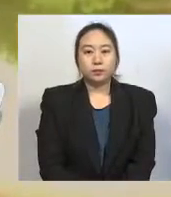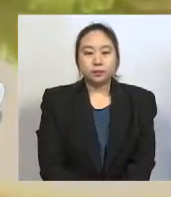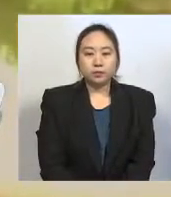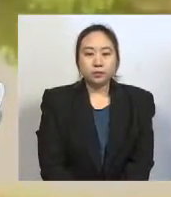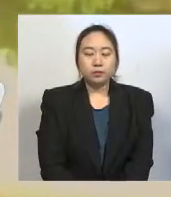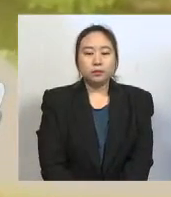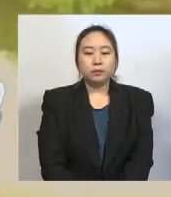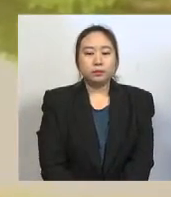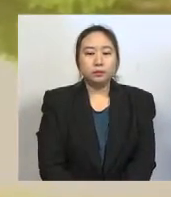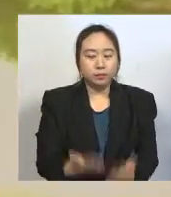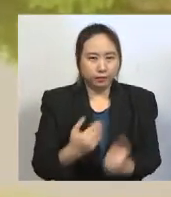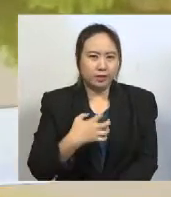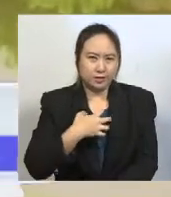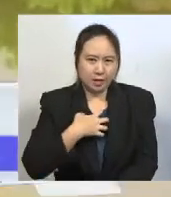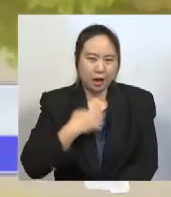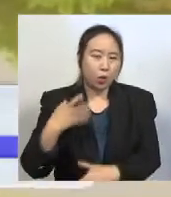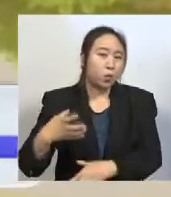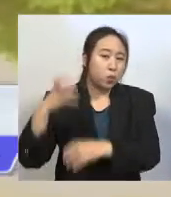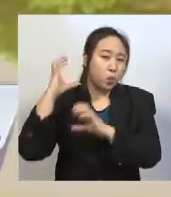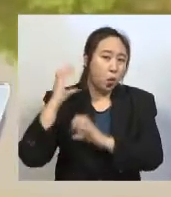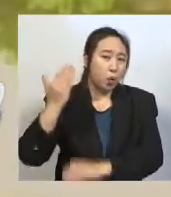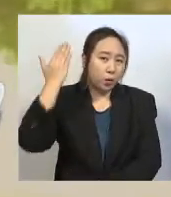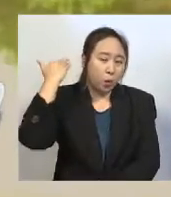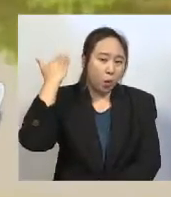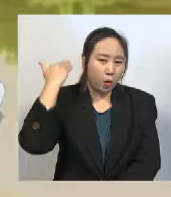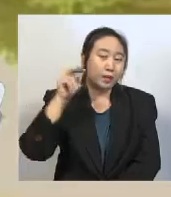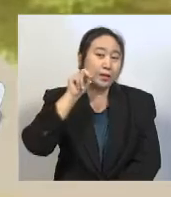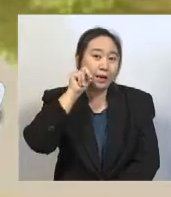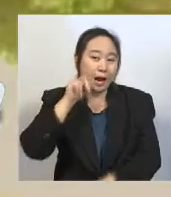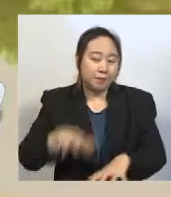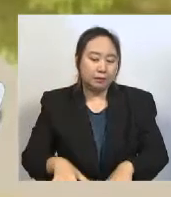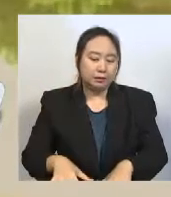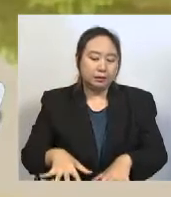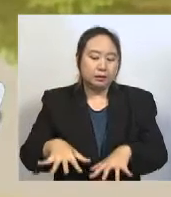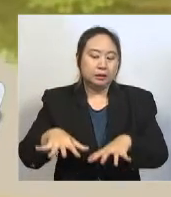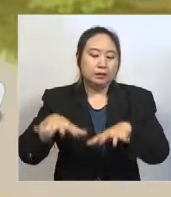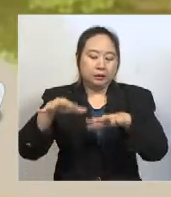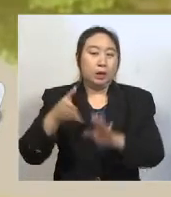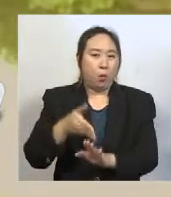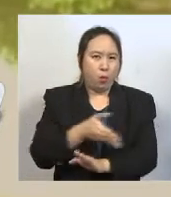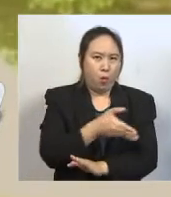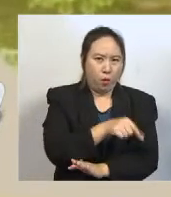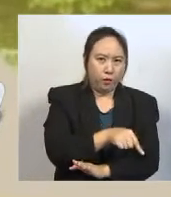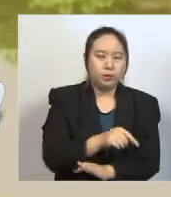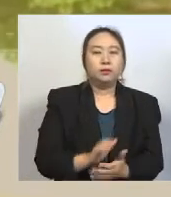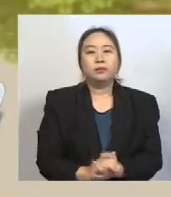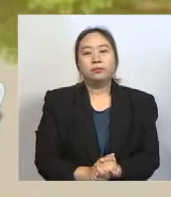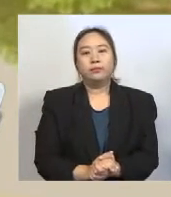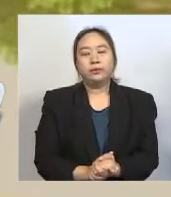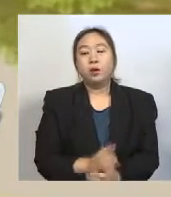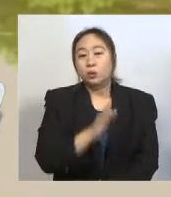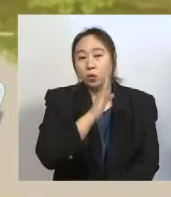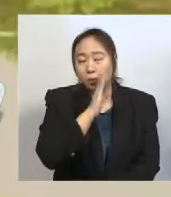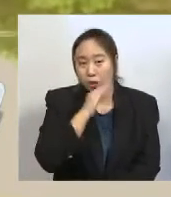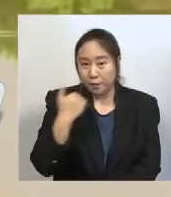อ๋อครับที่จริงอยากให้ย้อนกลับไปก่อนที่น้ำจะขึ้นนะครับคืออยากให้ถ้ามีเห